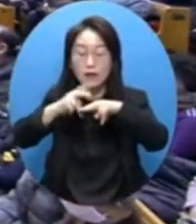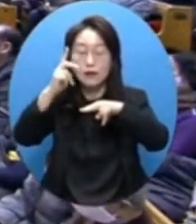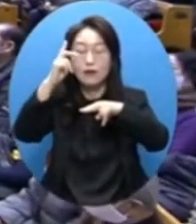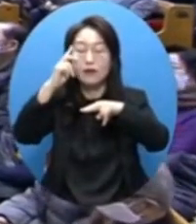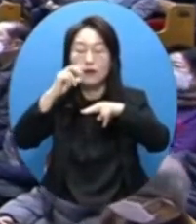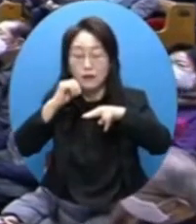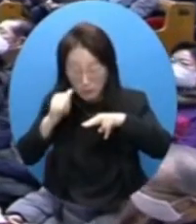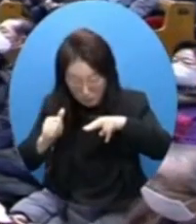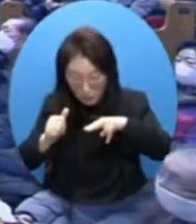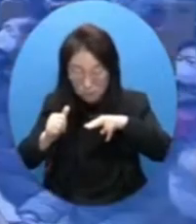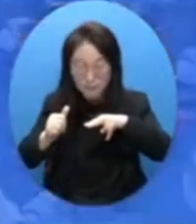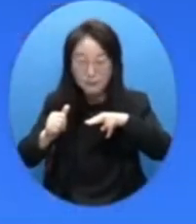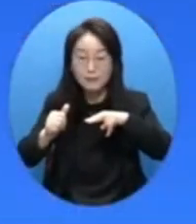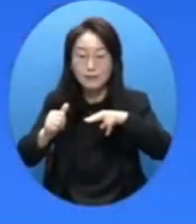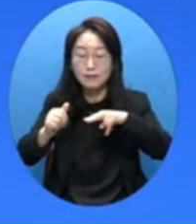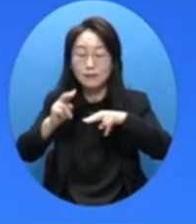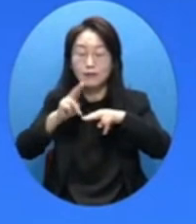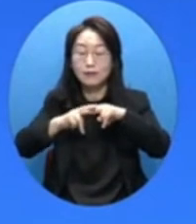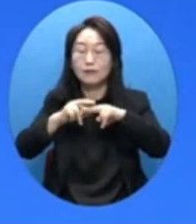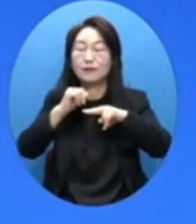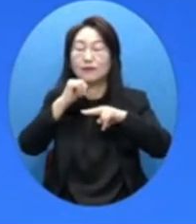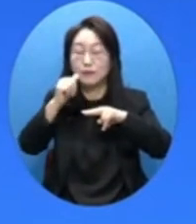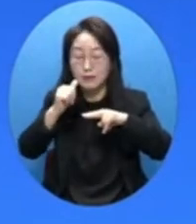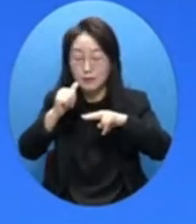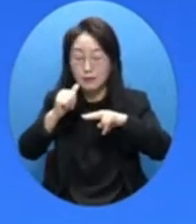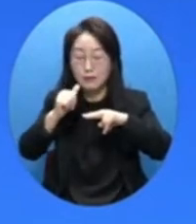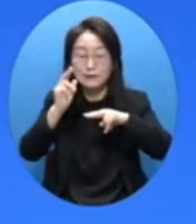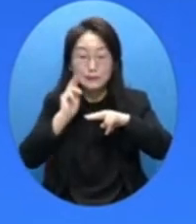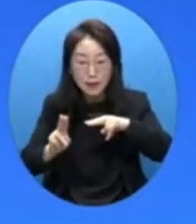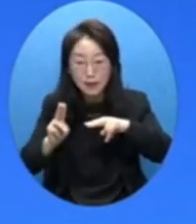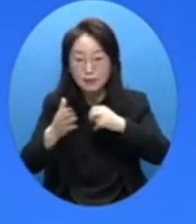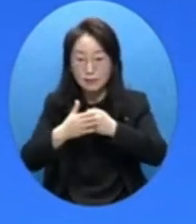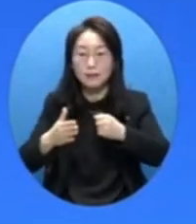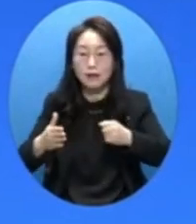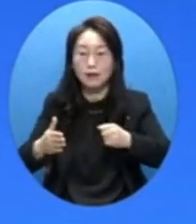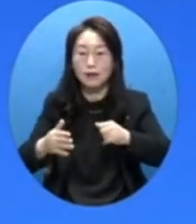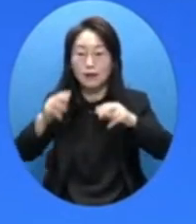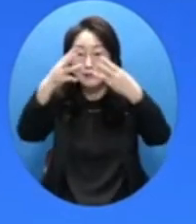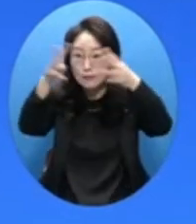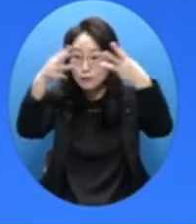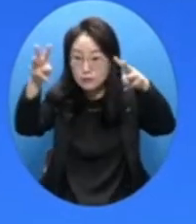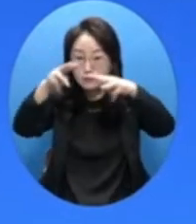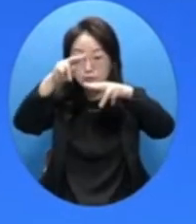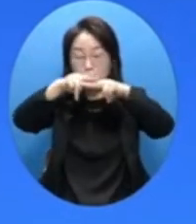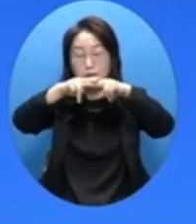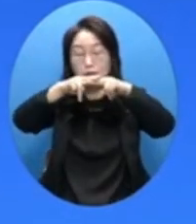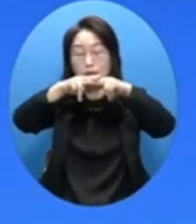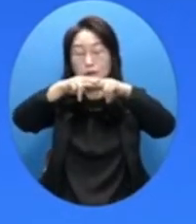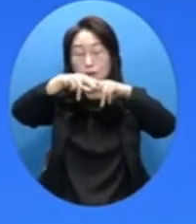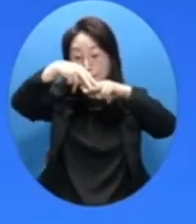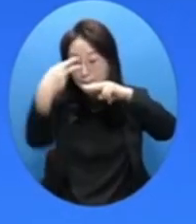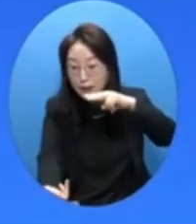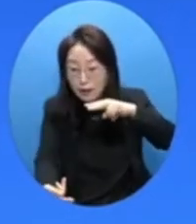졸았습니다 졸다가만 얼마나 심하게 돌았는지 3층 높이가